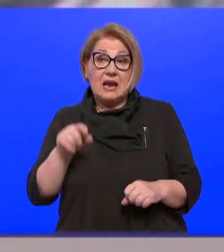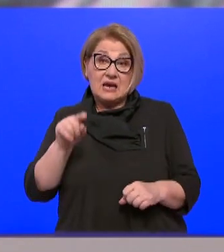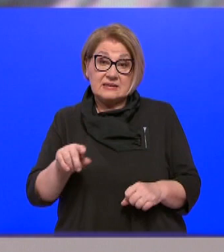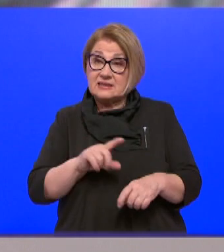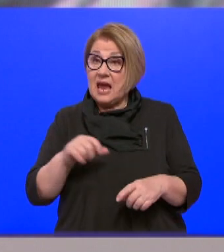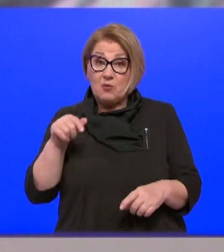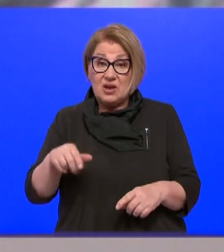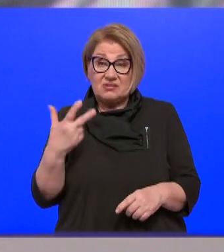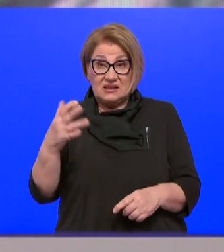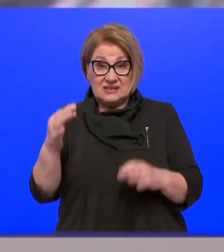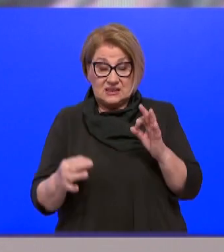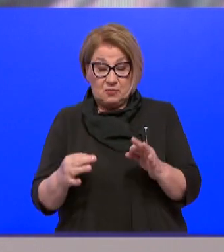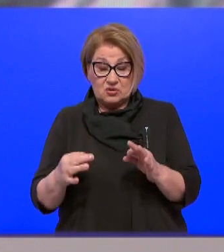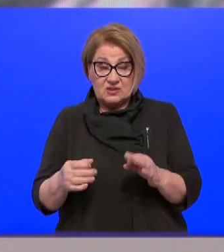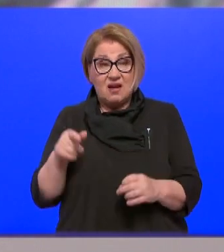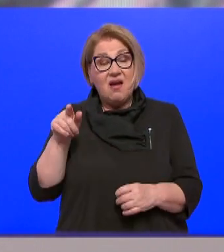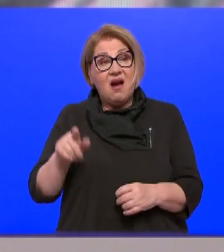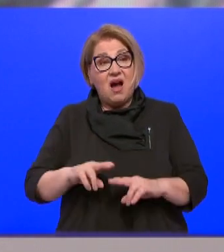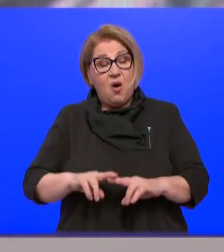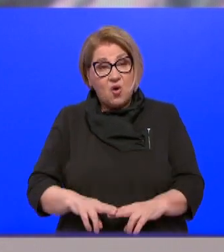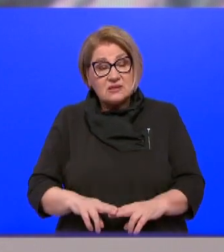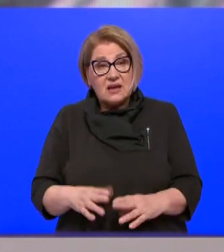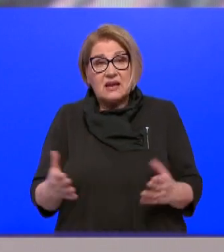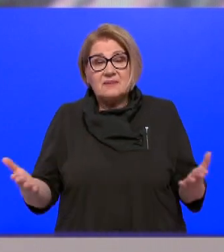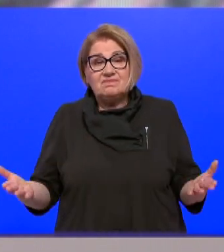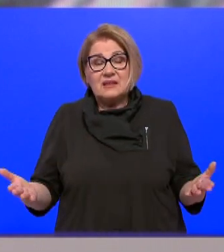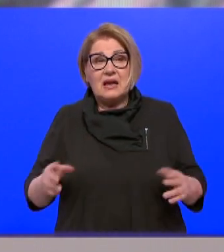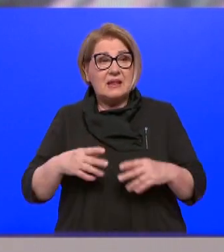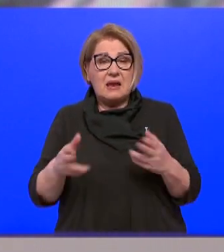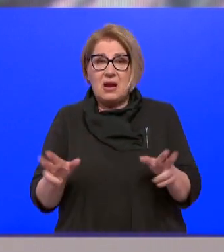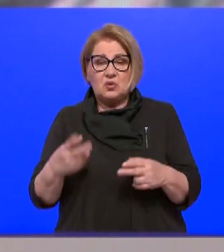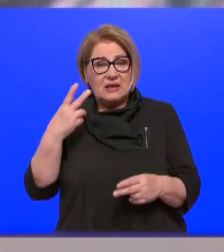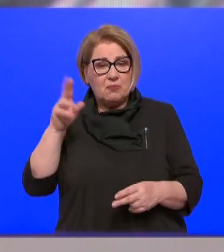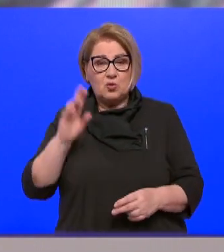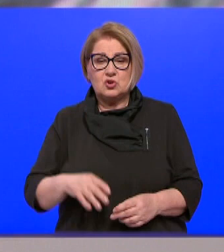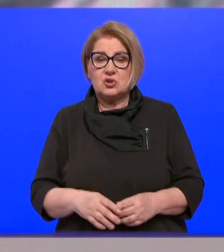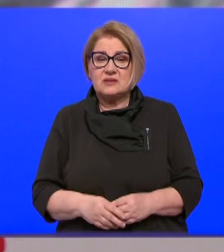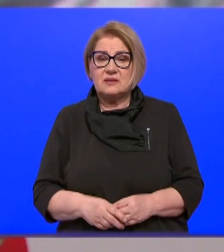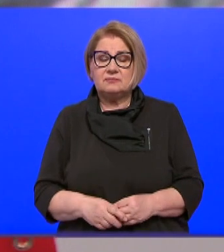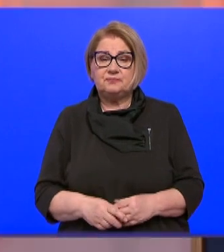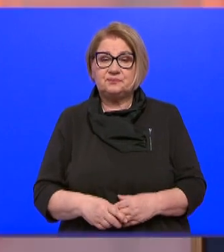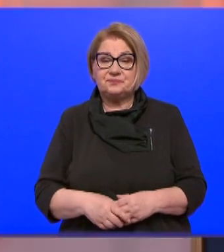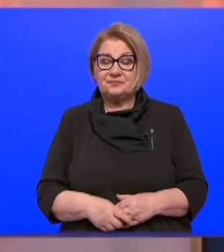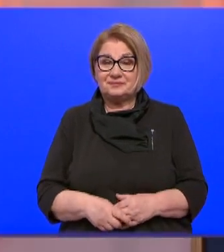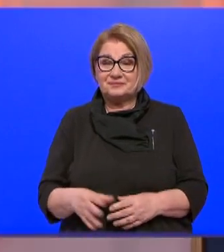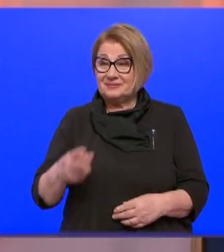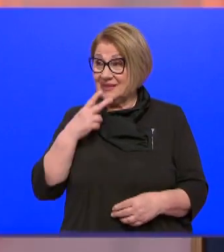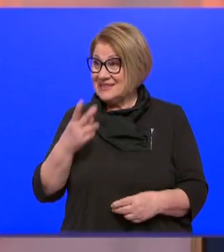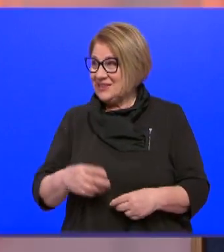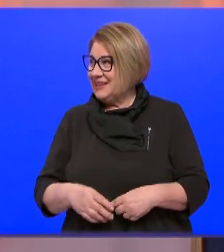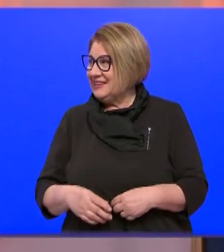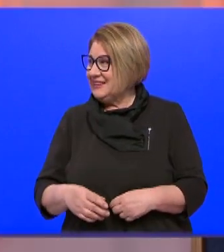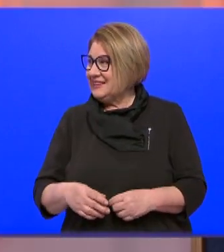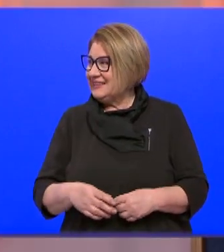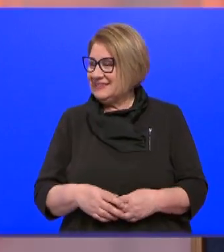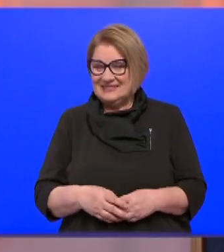njihova primanja, ali i druga prava relativno ograničena i to mijenjamo. To je to, evo vidite. To su